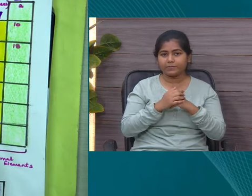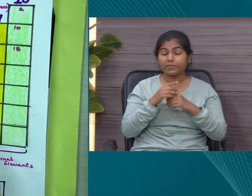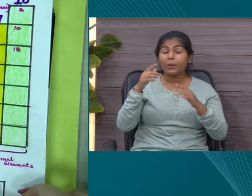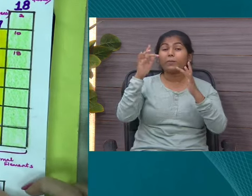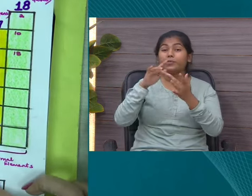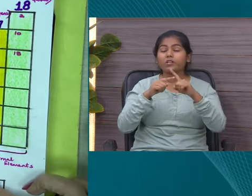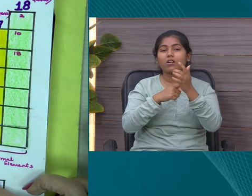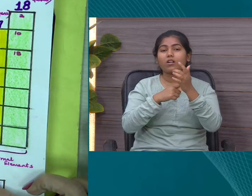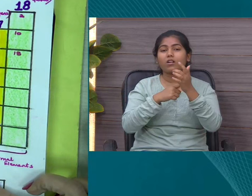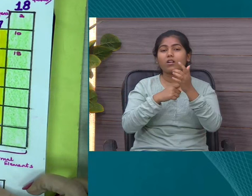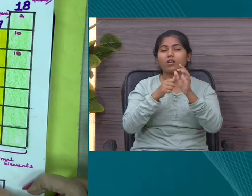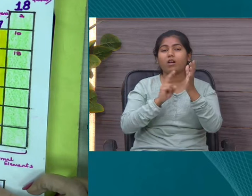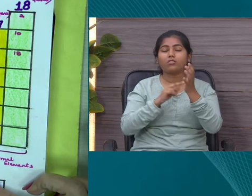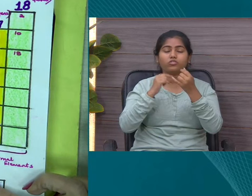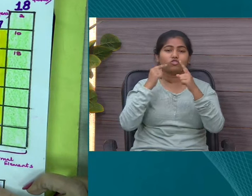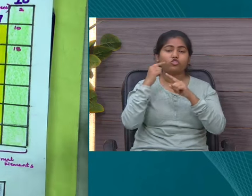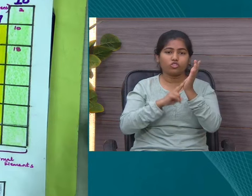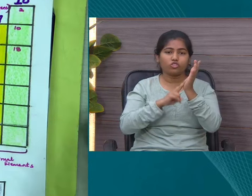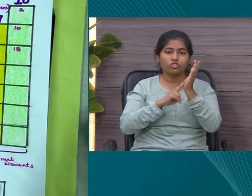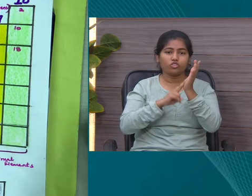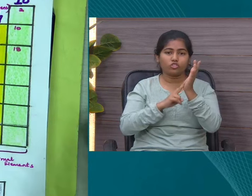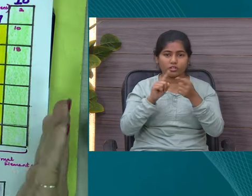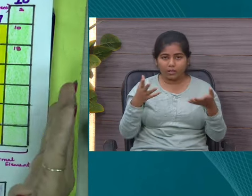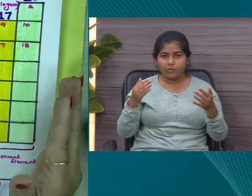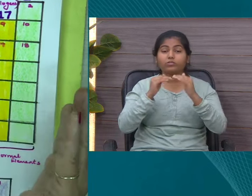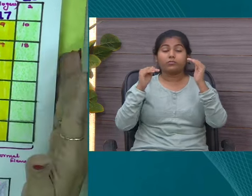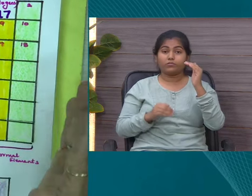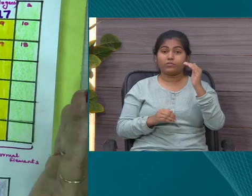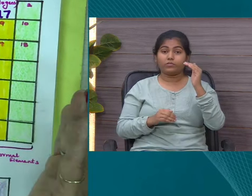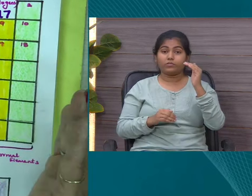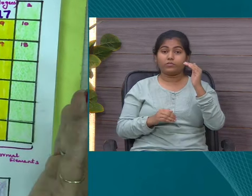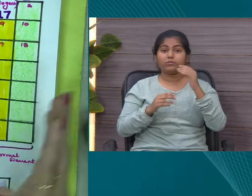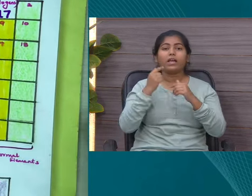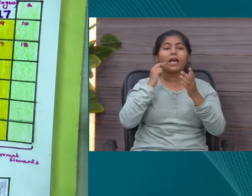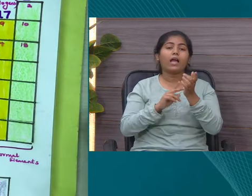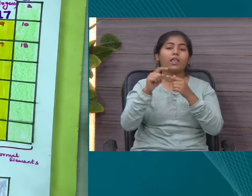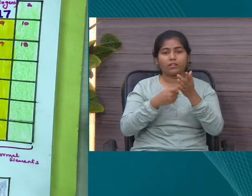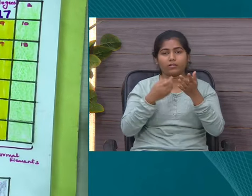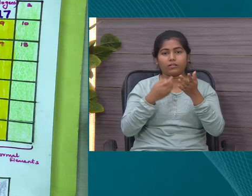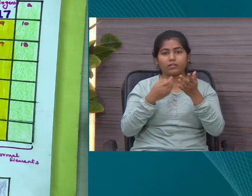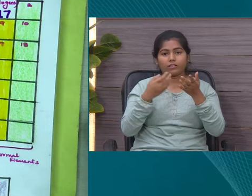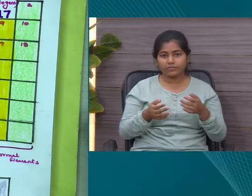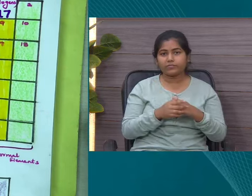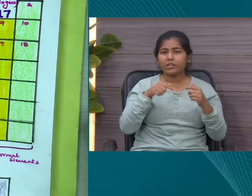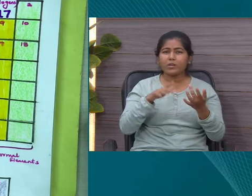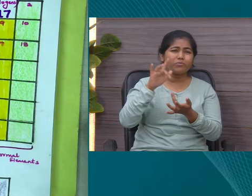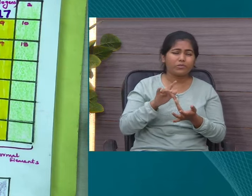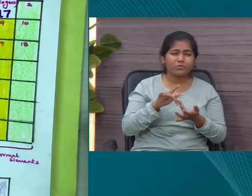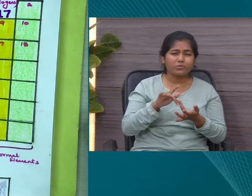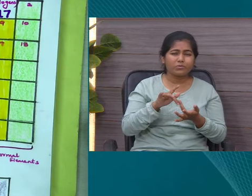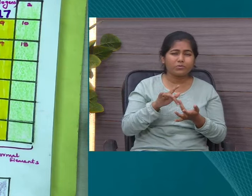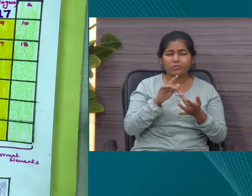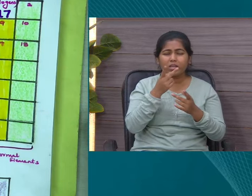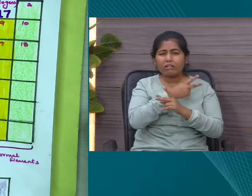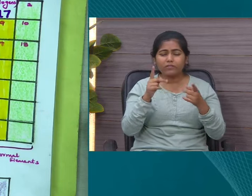ट्रांजिशन एलिमेंट्स और उसके नीचे है इनर ट्रांजिशन एलिमेंट्स। अब देखिए उनकी कमालगिरी देखिए कि ये ट्रांजिशन एलिमेंट्स के बीच में ही